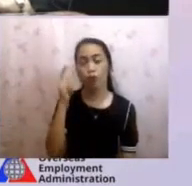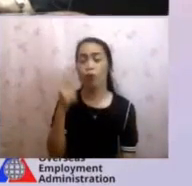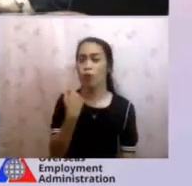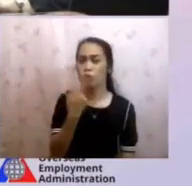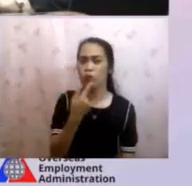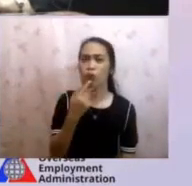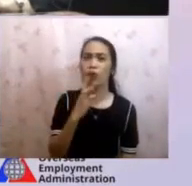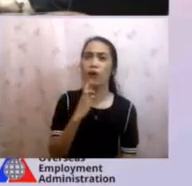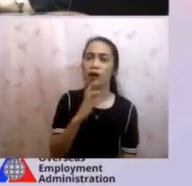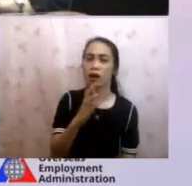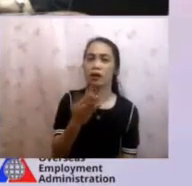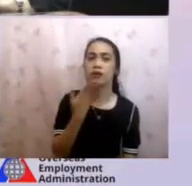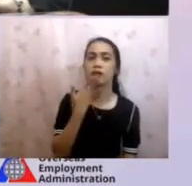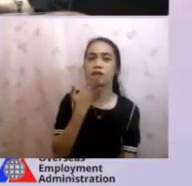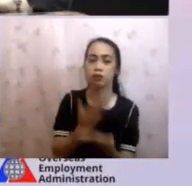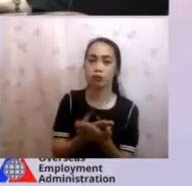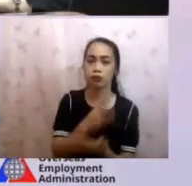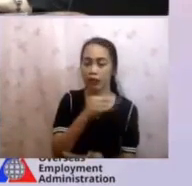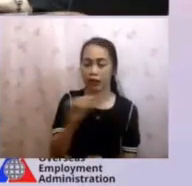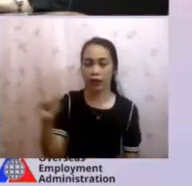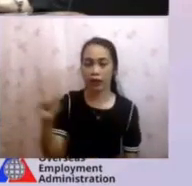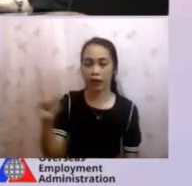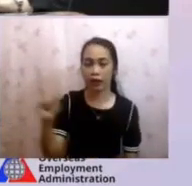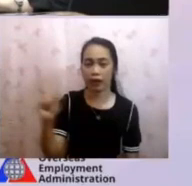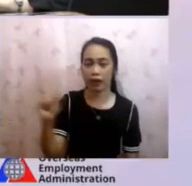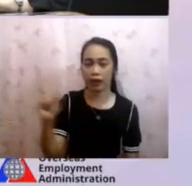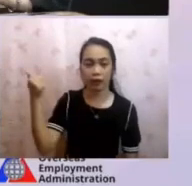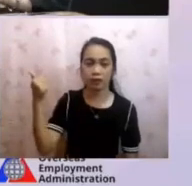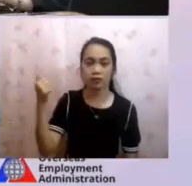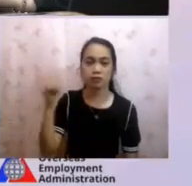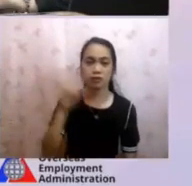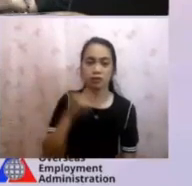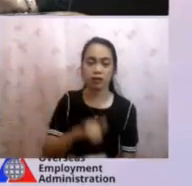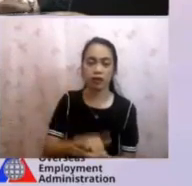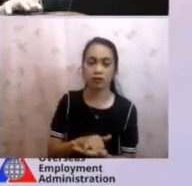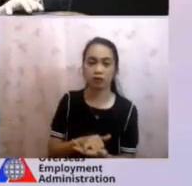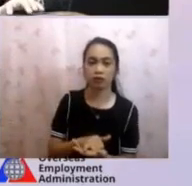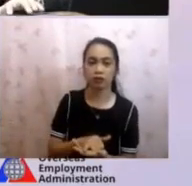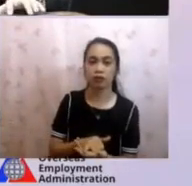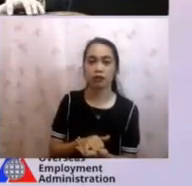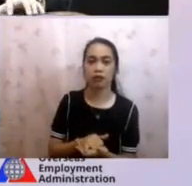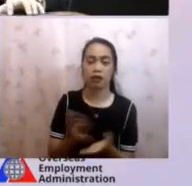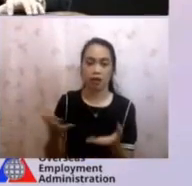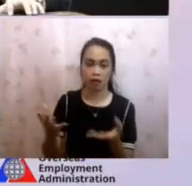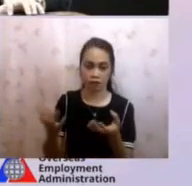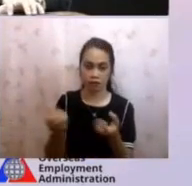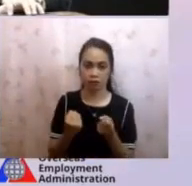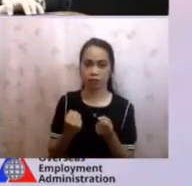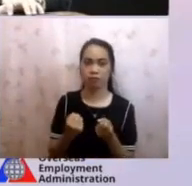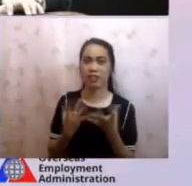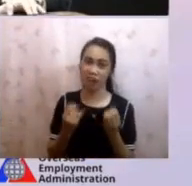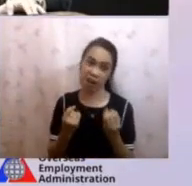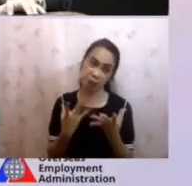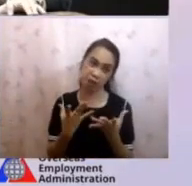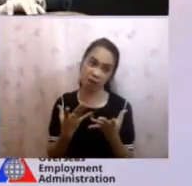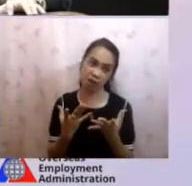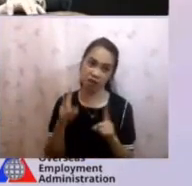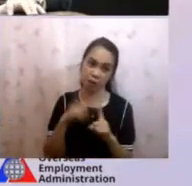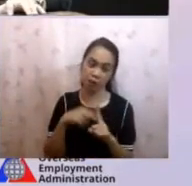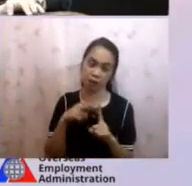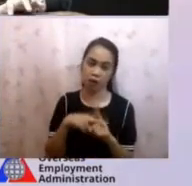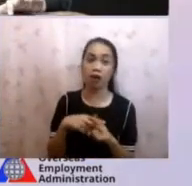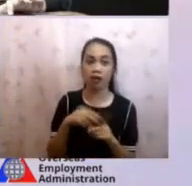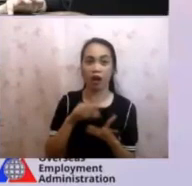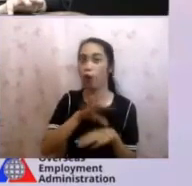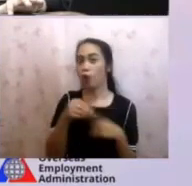naglibog ka, kinsa ka ha imuhang dawaton sa mga companies nga ni kuha ni mo, ni dawat ni mo. So of course, the